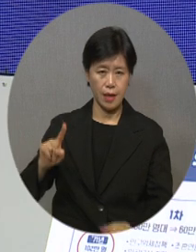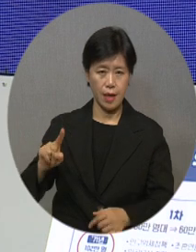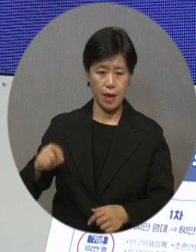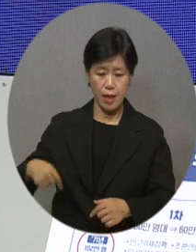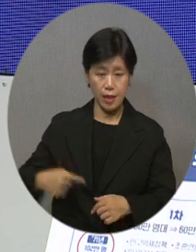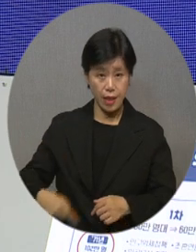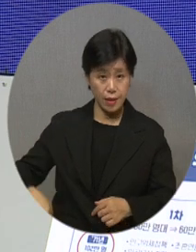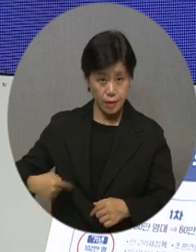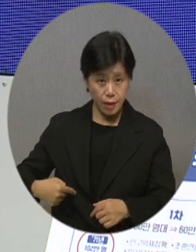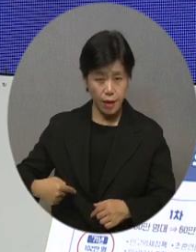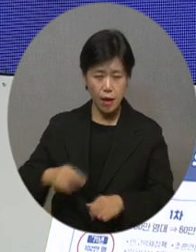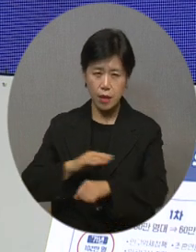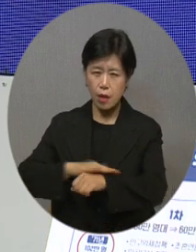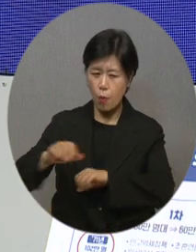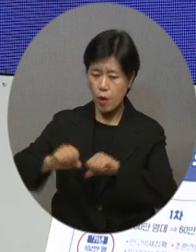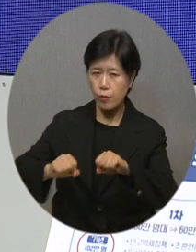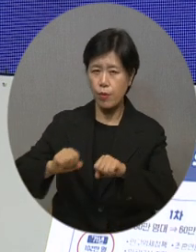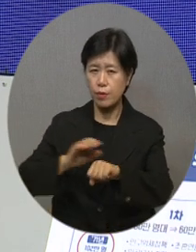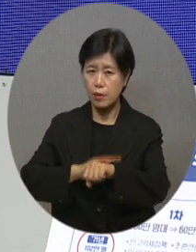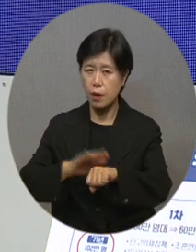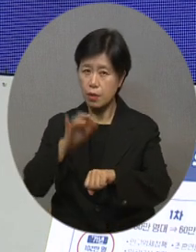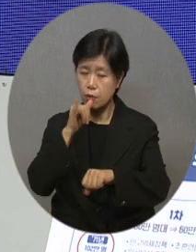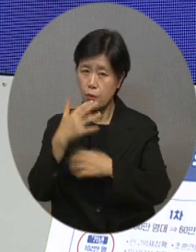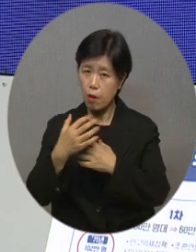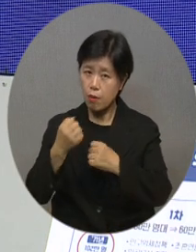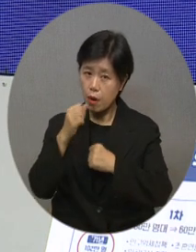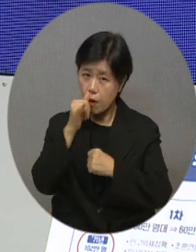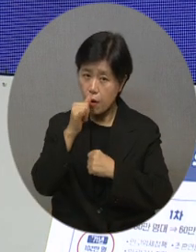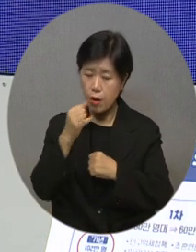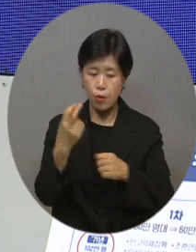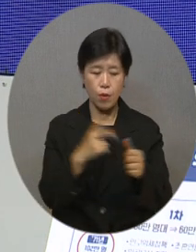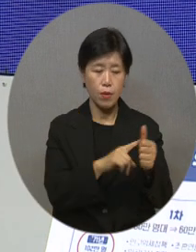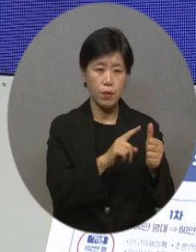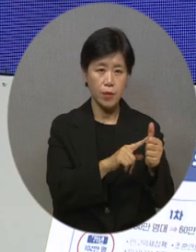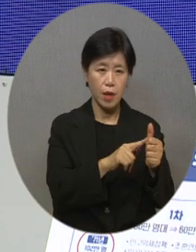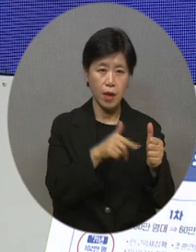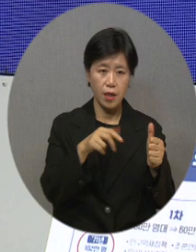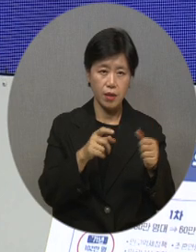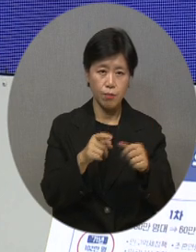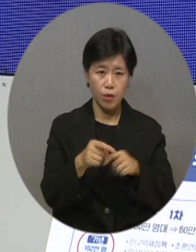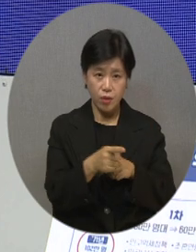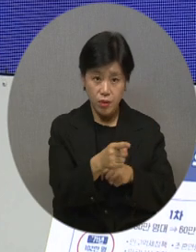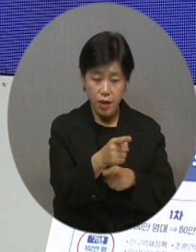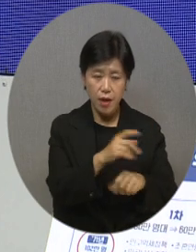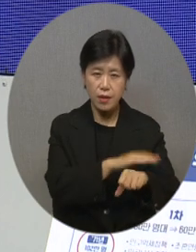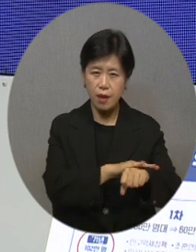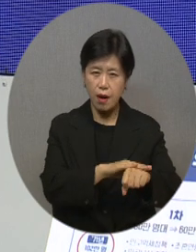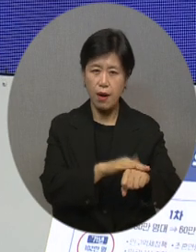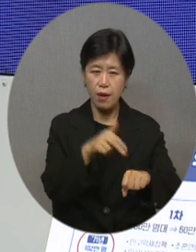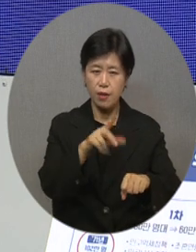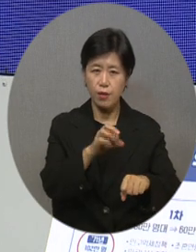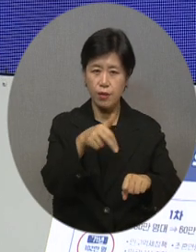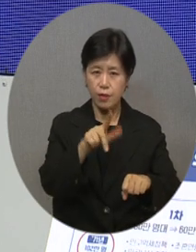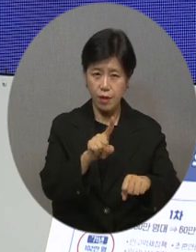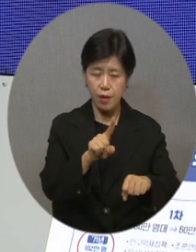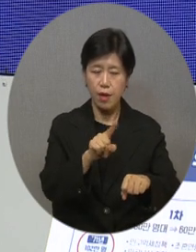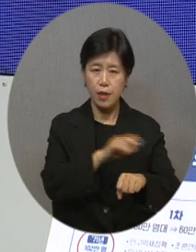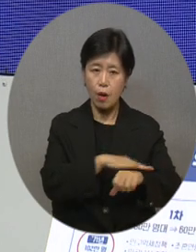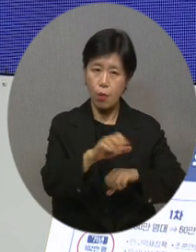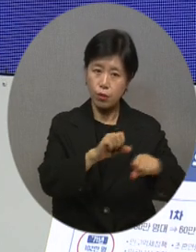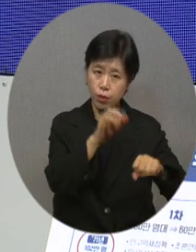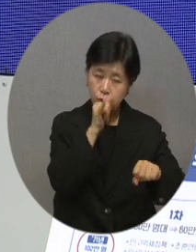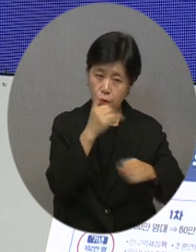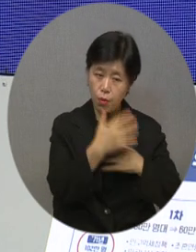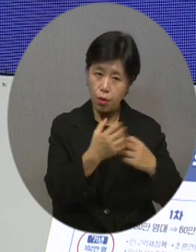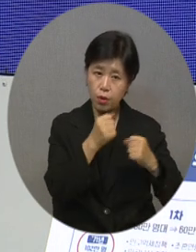있는 것인지 또 남자 같은 경우는 정자 여러 가지 그것이 활동성이 있는 것인지 좀 봐야 될 것 같고요. 또 두 번째